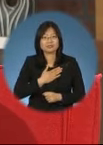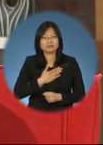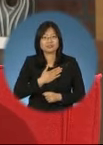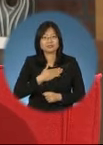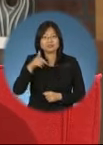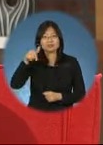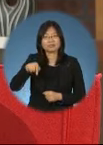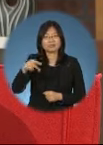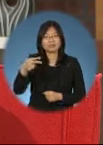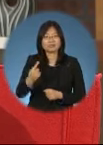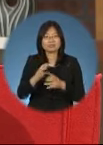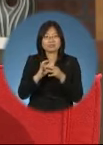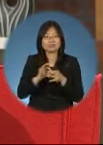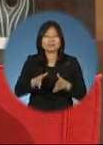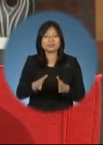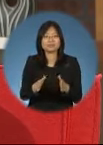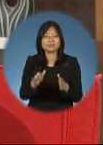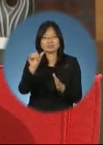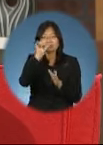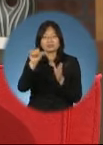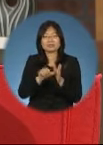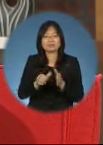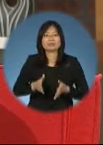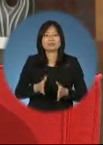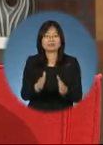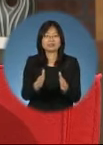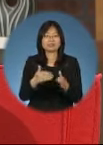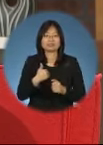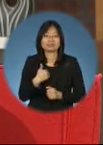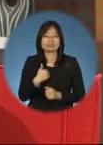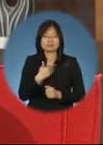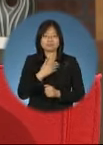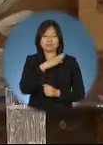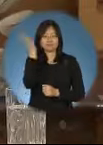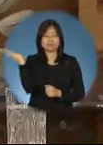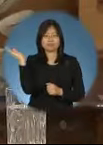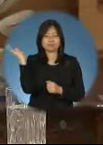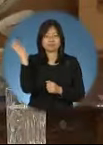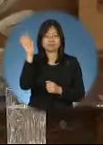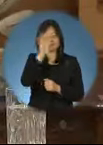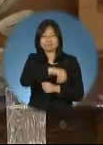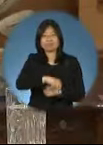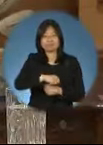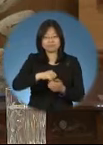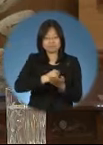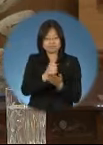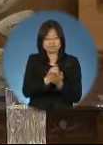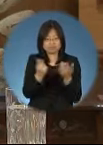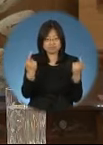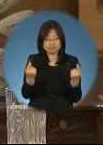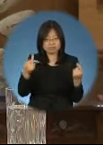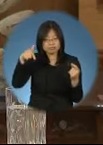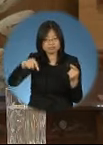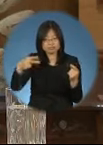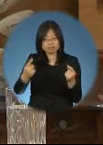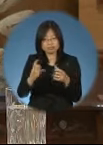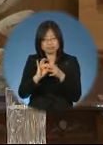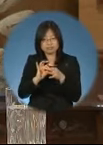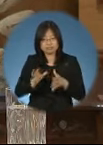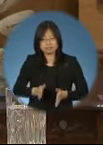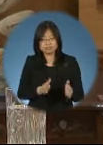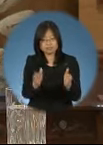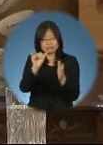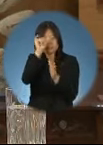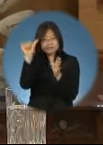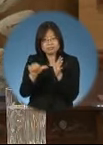구도의 길이고 인생의 길이고 이게 나의 그렇게 운명적으로 춤을 아 이것이 나의 구도의 길이고 인생의